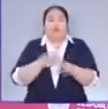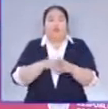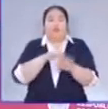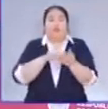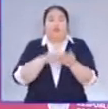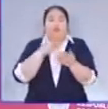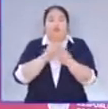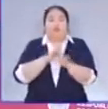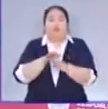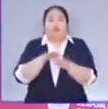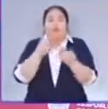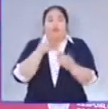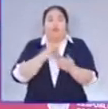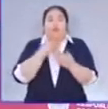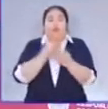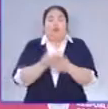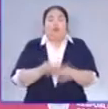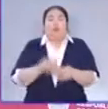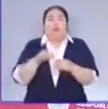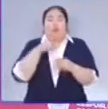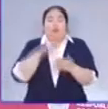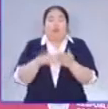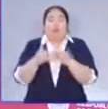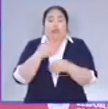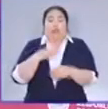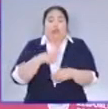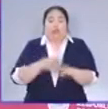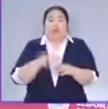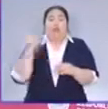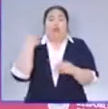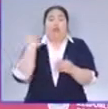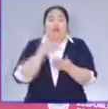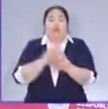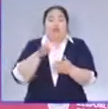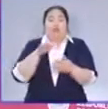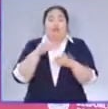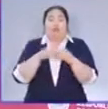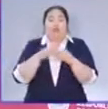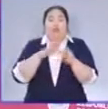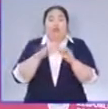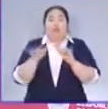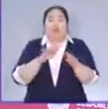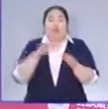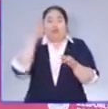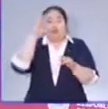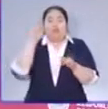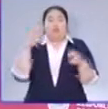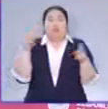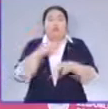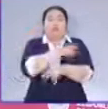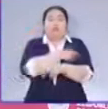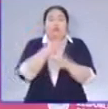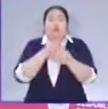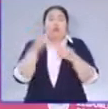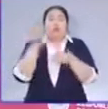Ushbu savolga javob bersangizlar deb savol yo'llagan ekanlar. Avvalo transport vositalarida harakatlanish respublika maxsus